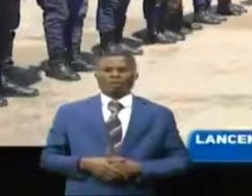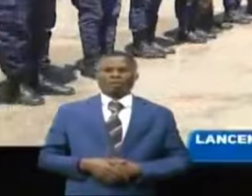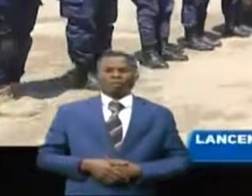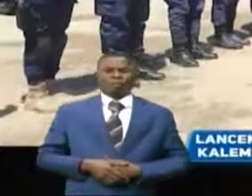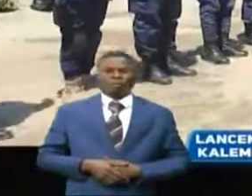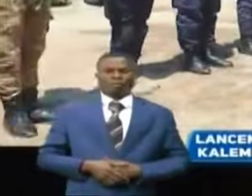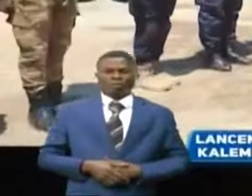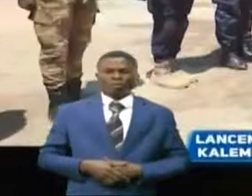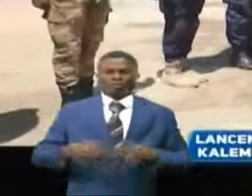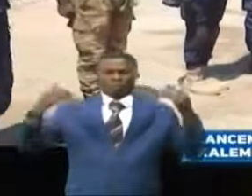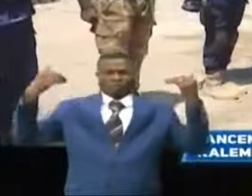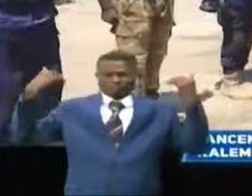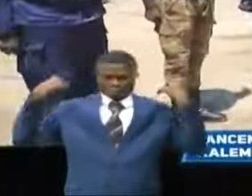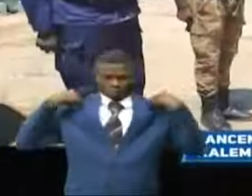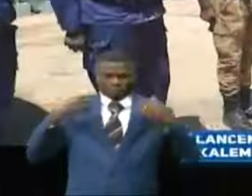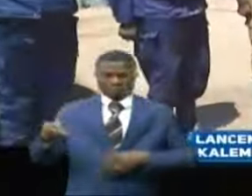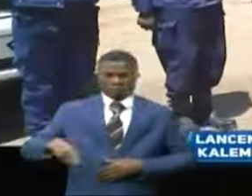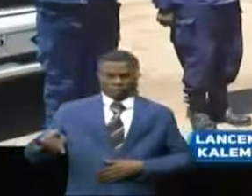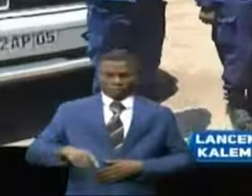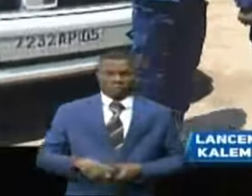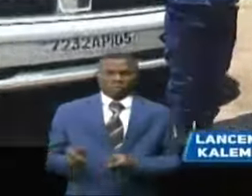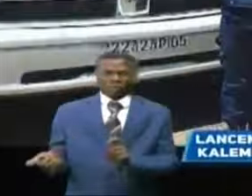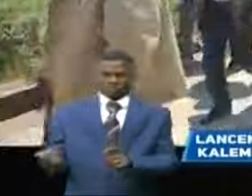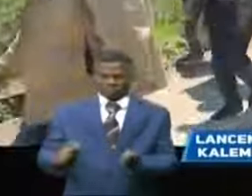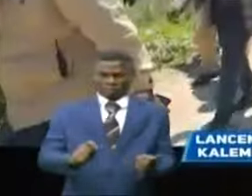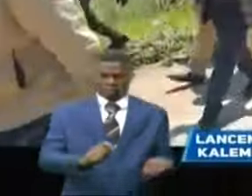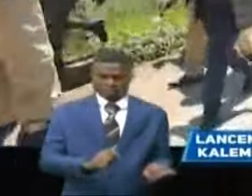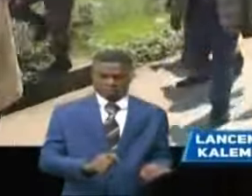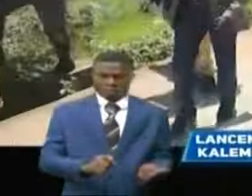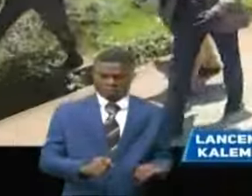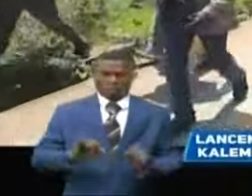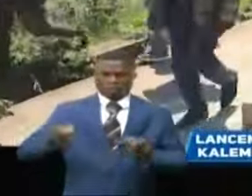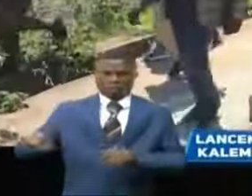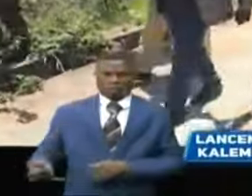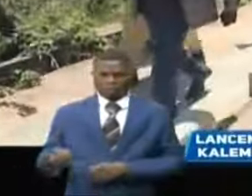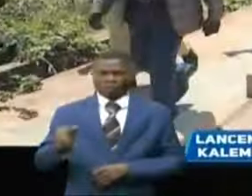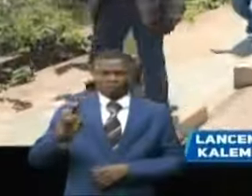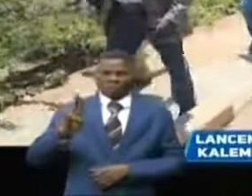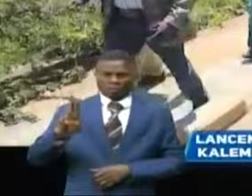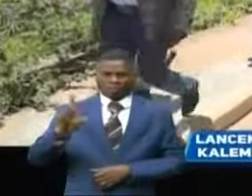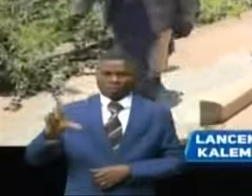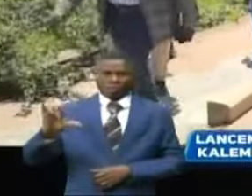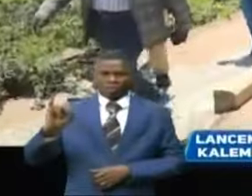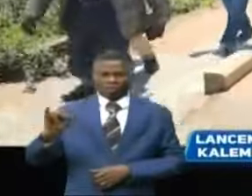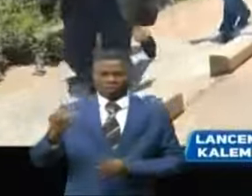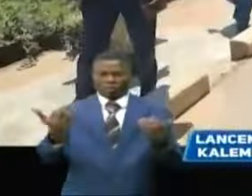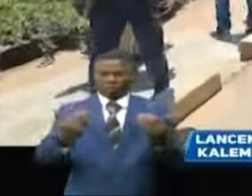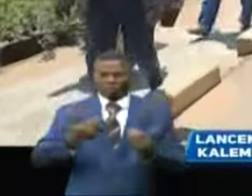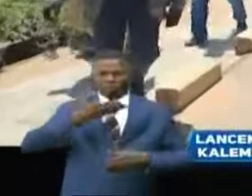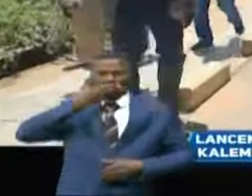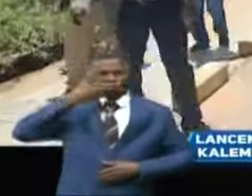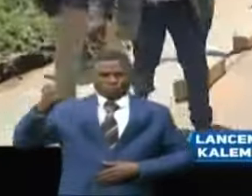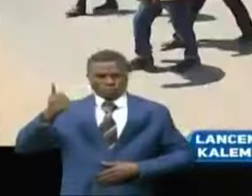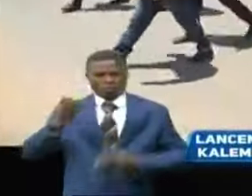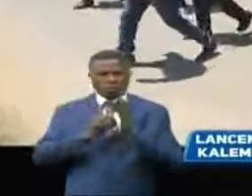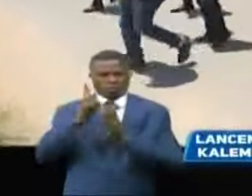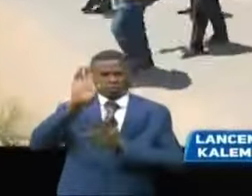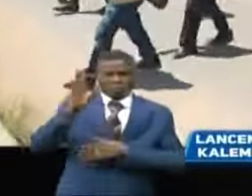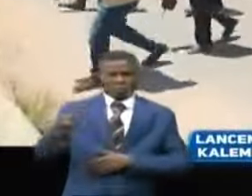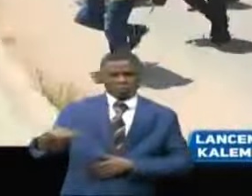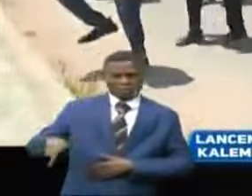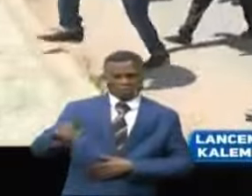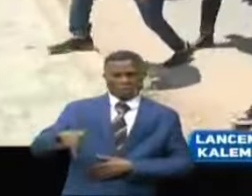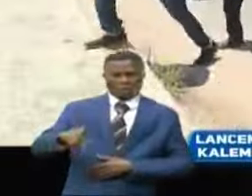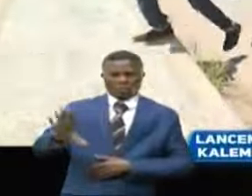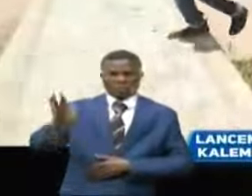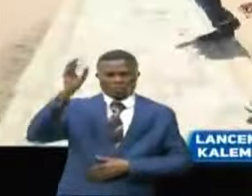La chef de l'exécutif provincial du Tanganyika, Julie Ngongo Moyuma, pétrie d'une volonté extrême de faire décoller sa province, a opté pour